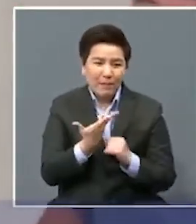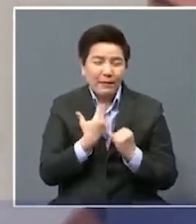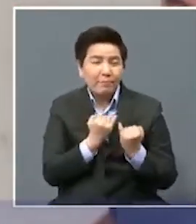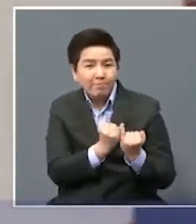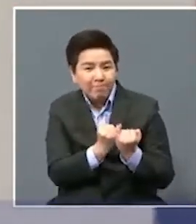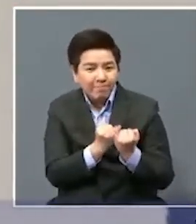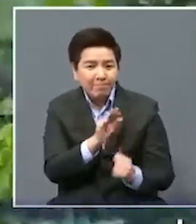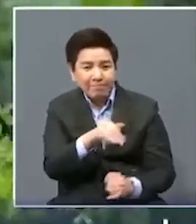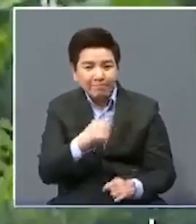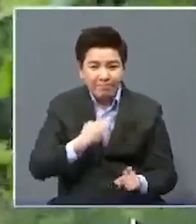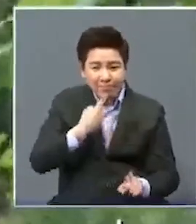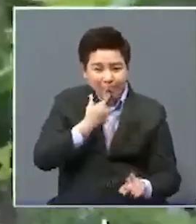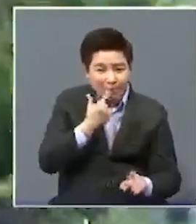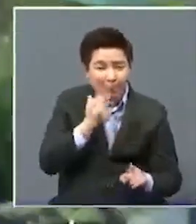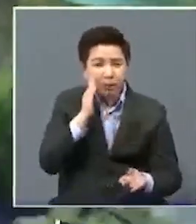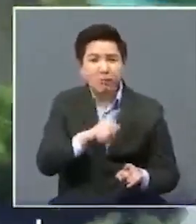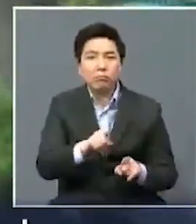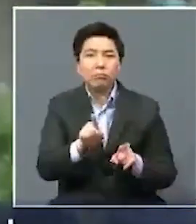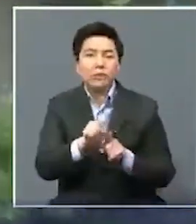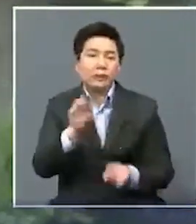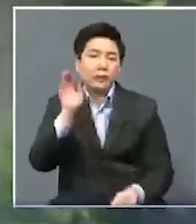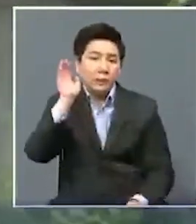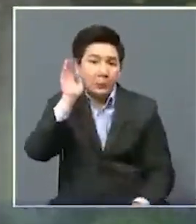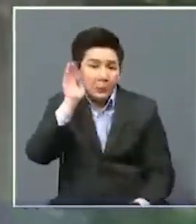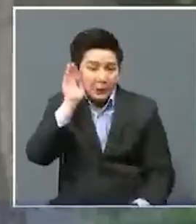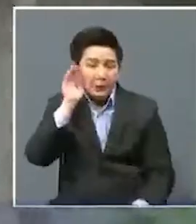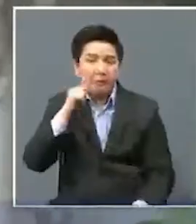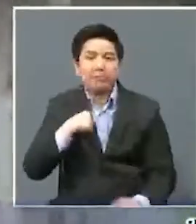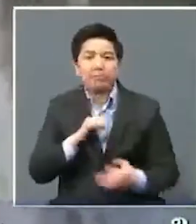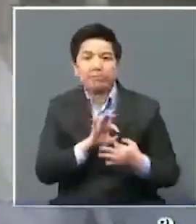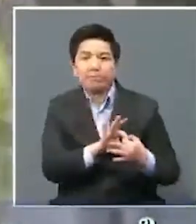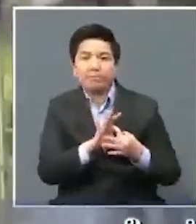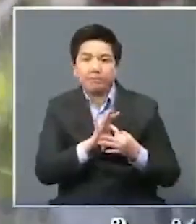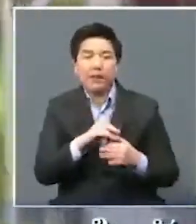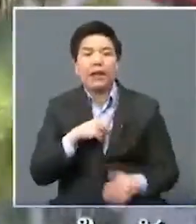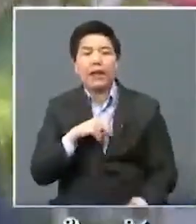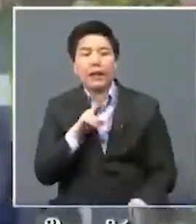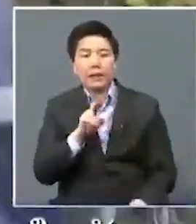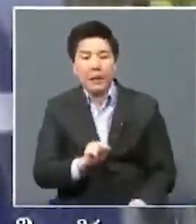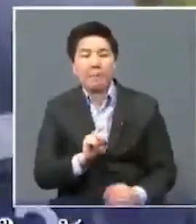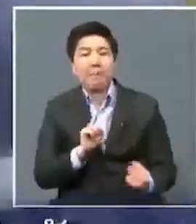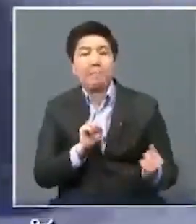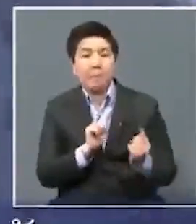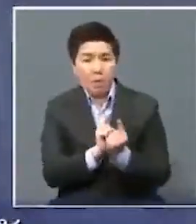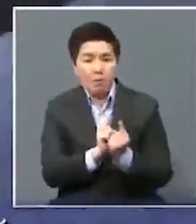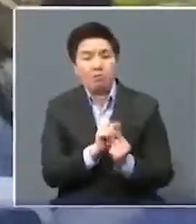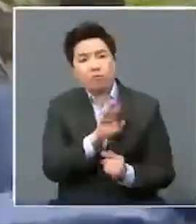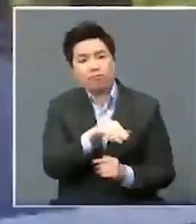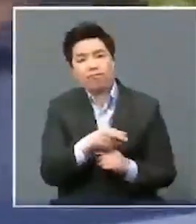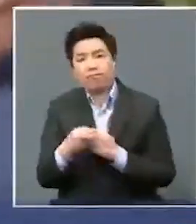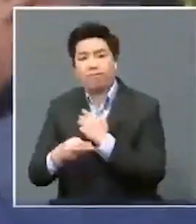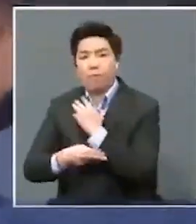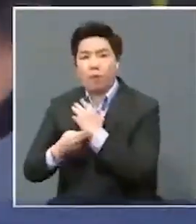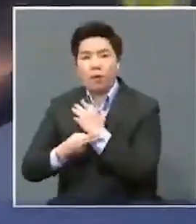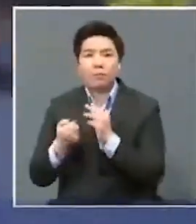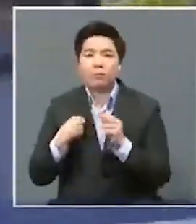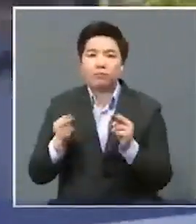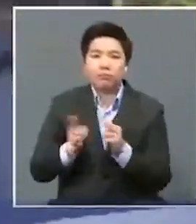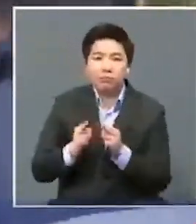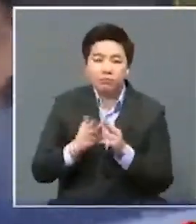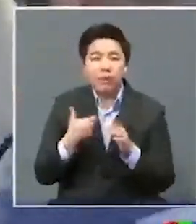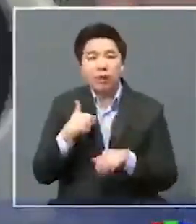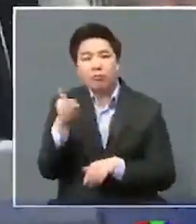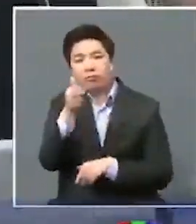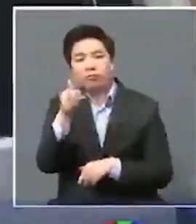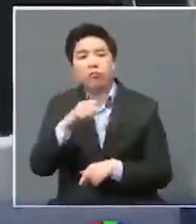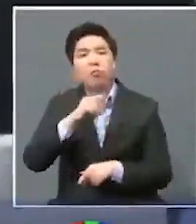คุ้นเคยกับเหยื่อก่อนจนเหยื่อหรือว่าผู้เสียหายเชื่อใจก่อนที่จะนัดพบกันพาเข้าโรงแรมม่านรูดและถ่